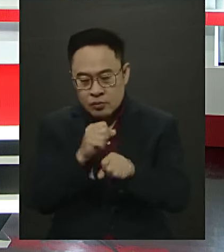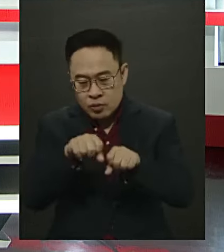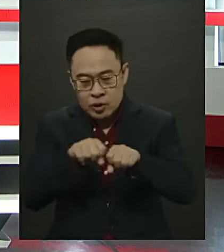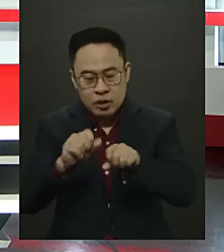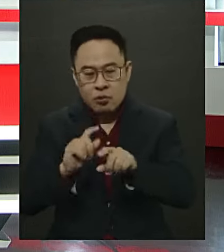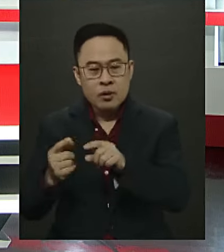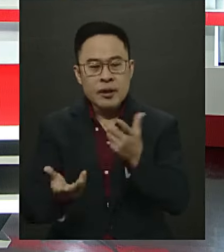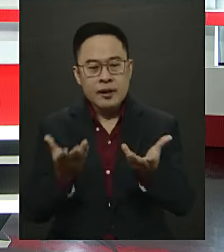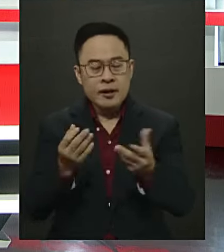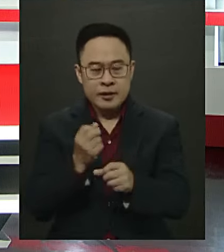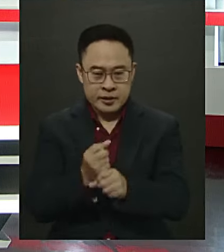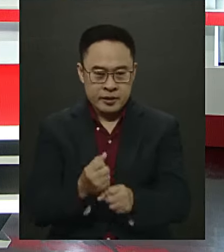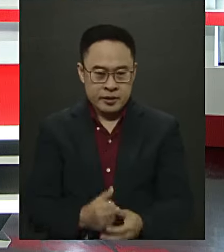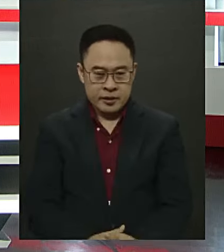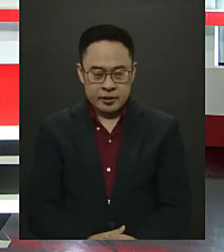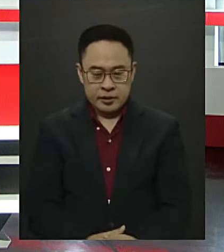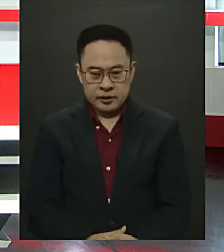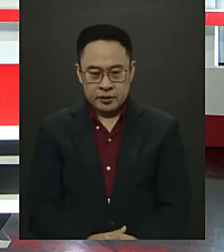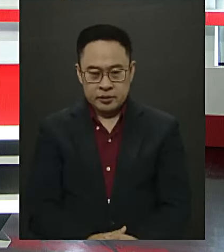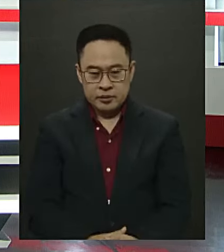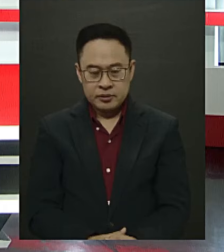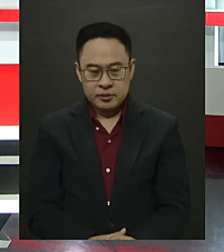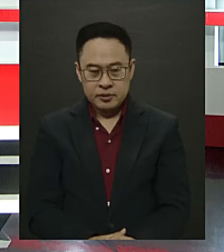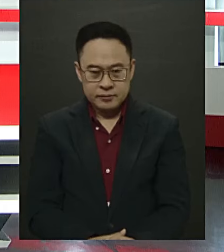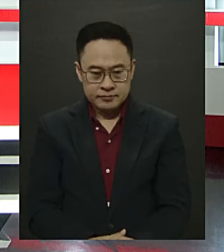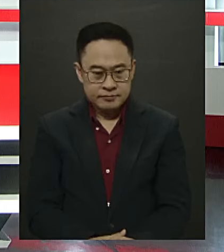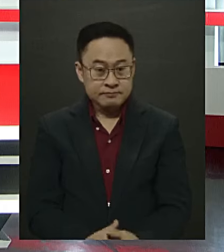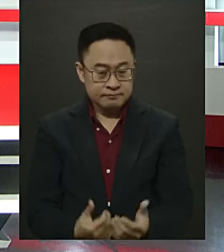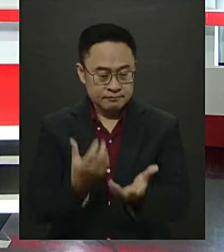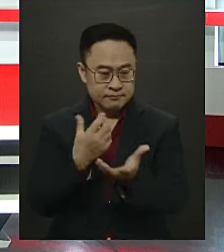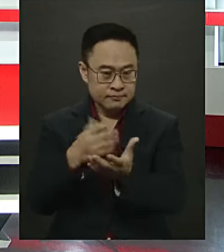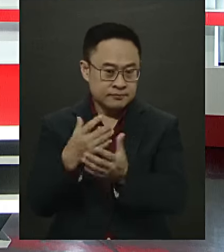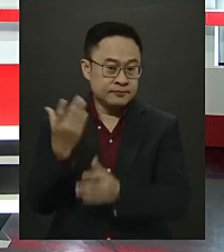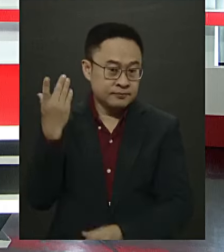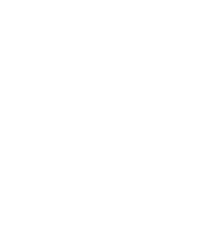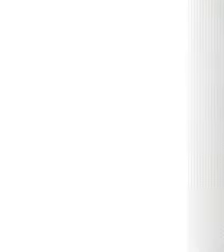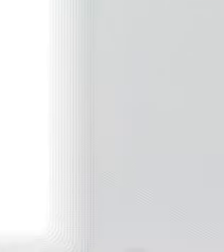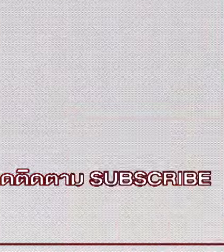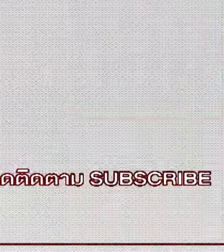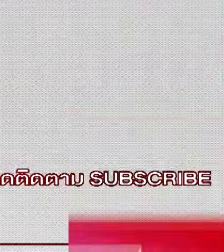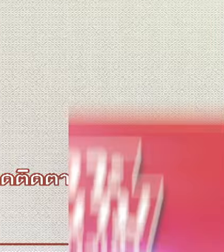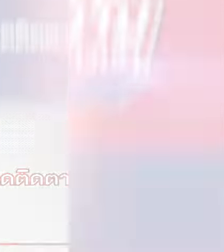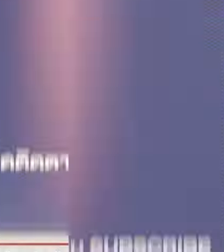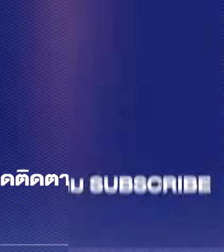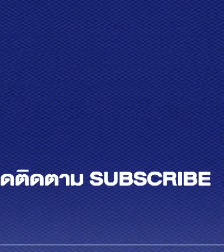นุกกันไปนะคะอ่ะเอาบรรยากาศมาฝากกันนะคะสำหรับงานของ Kyrie Irving นะคะ